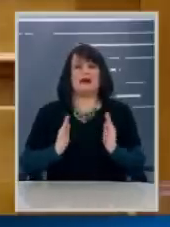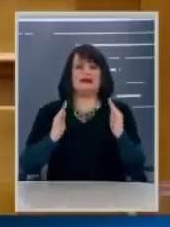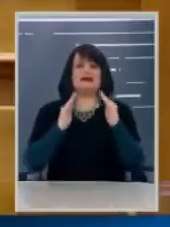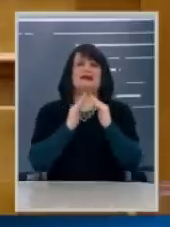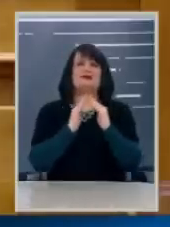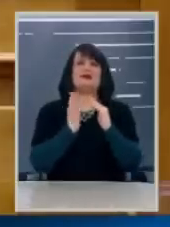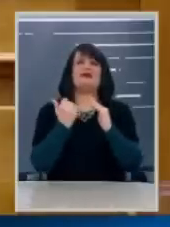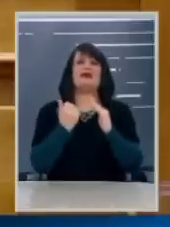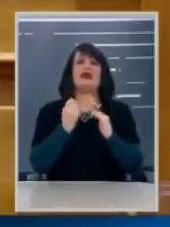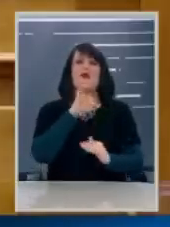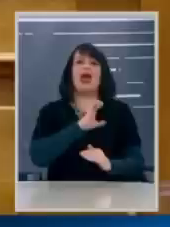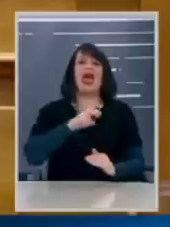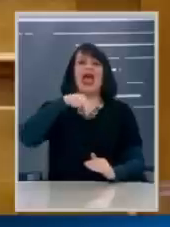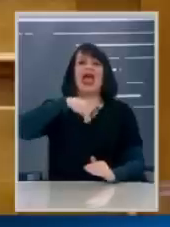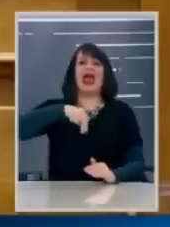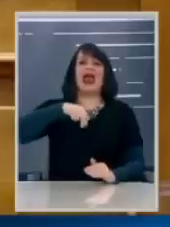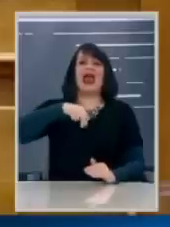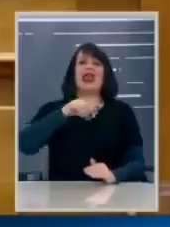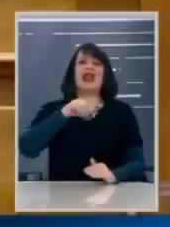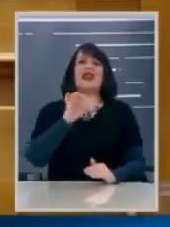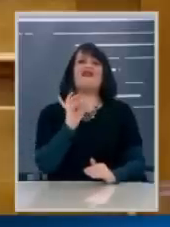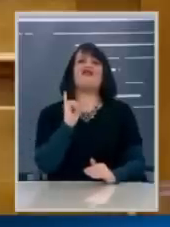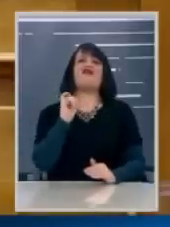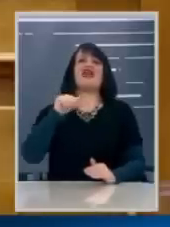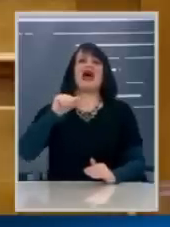του μειώσουμε τον έμφυα, γιατί ακούω κάτι και για